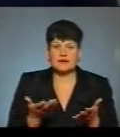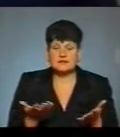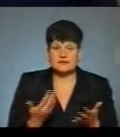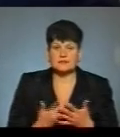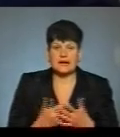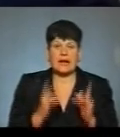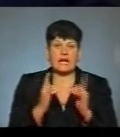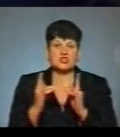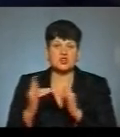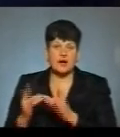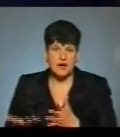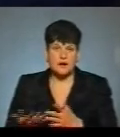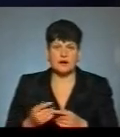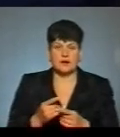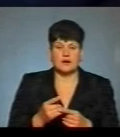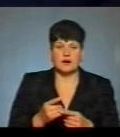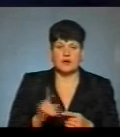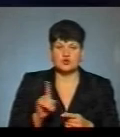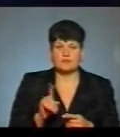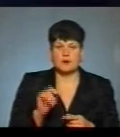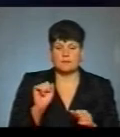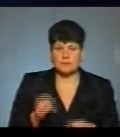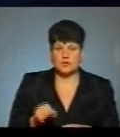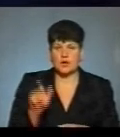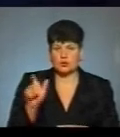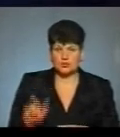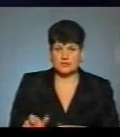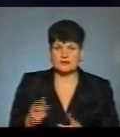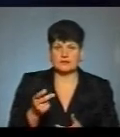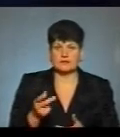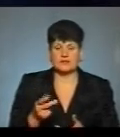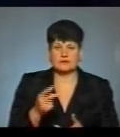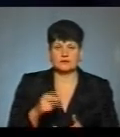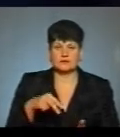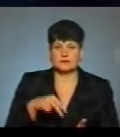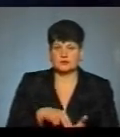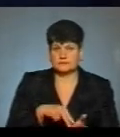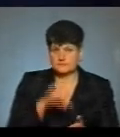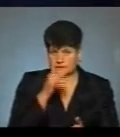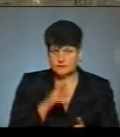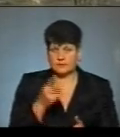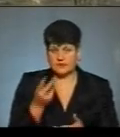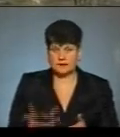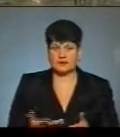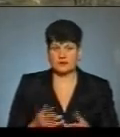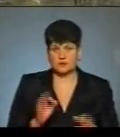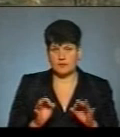ті ліжка чи пристосування для того, щоб пацієнт міг знаходитися, якщо йому важко в горизонтальному положенні. Звичайні побутові